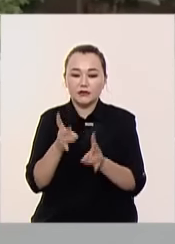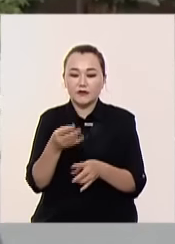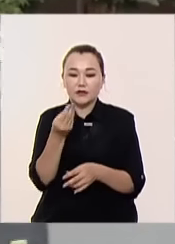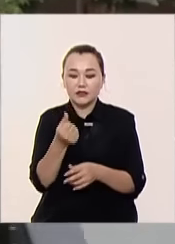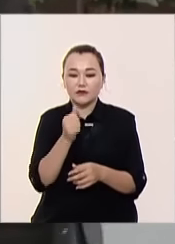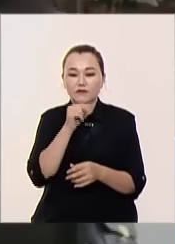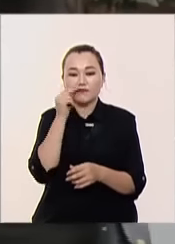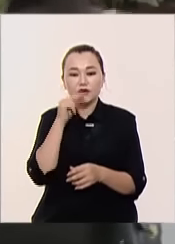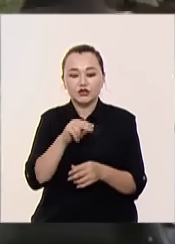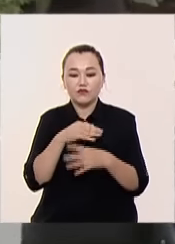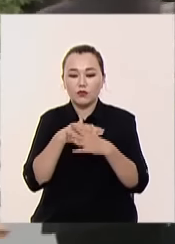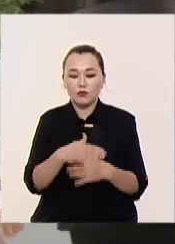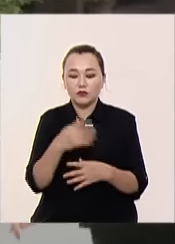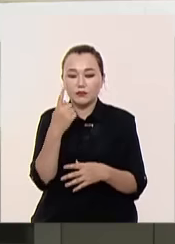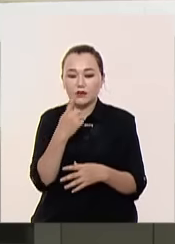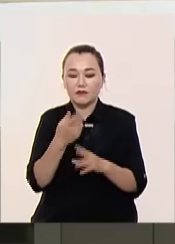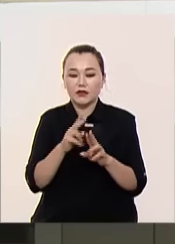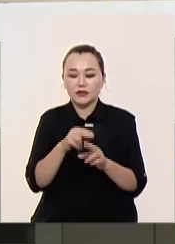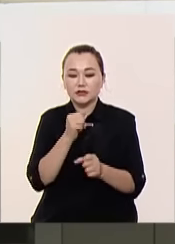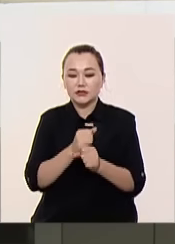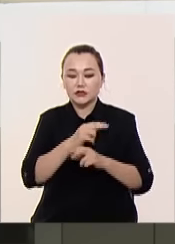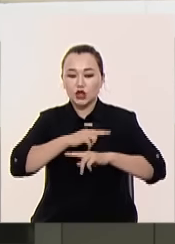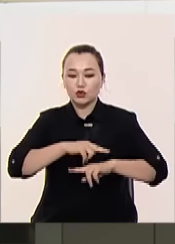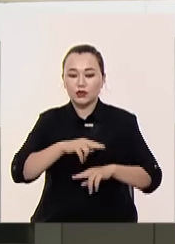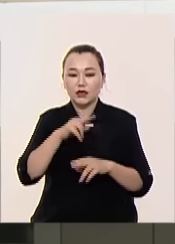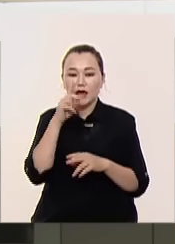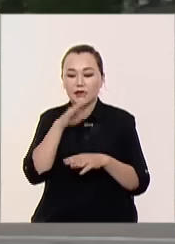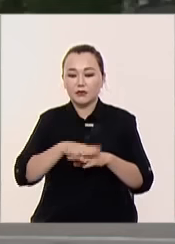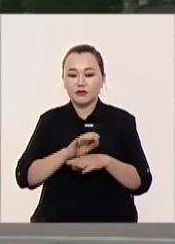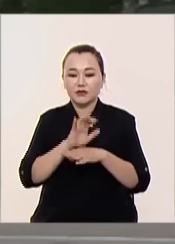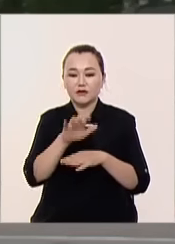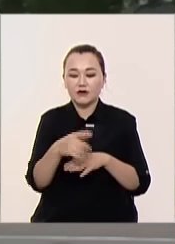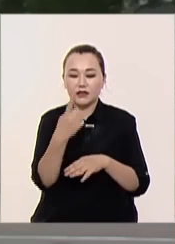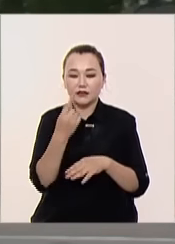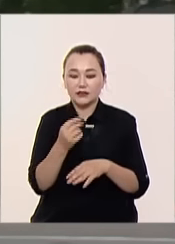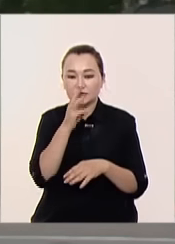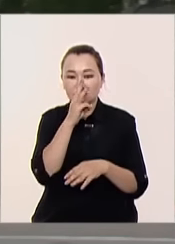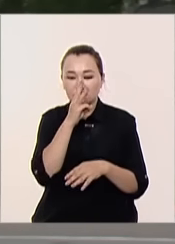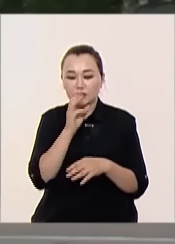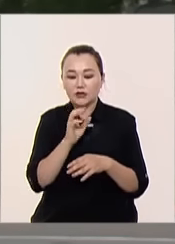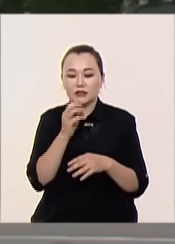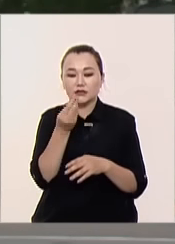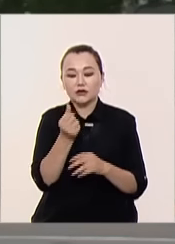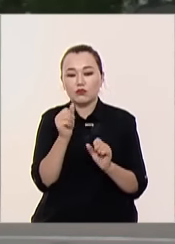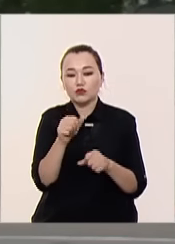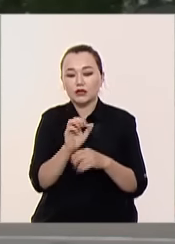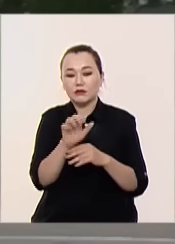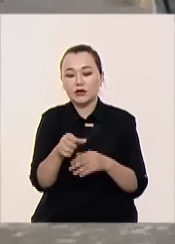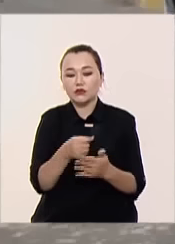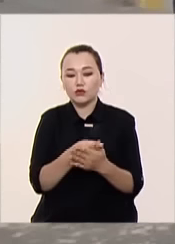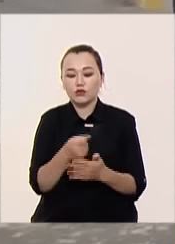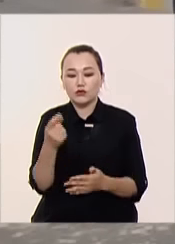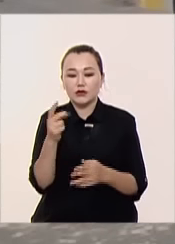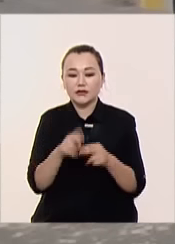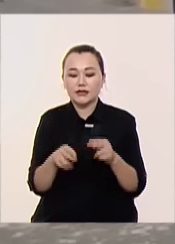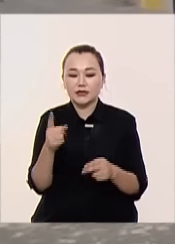деньги в качестве помощи. Первыми это сделали сотрудники Акимата. Они перевели однодневный заработок. Средства можно отправлять до конца